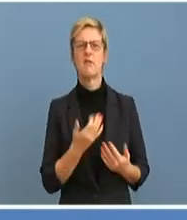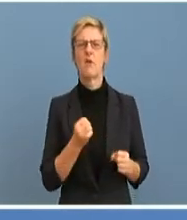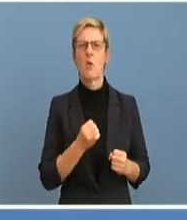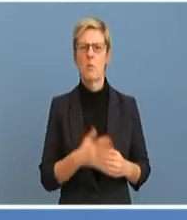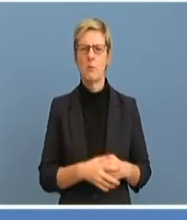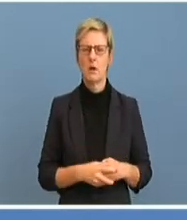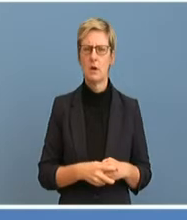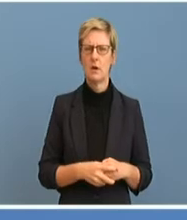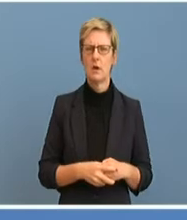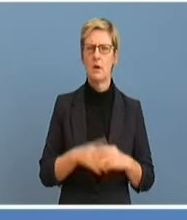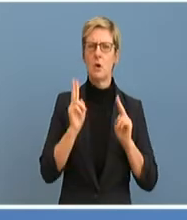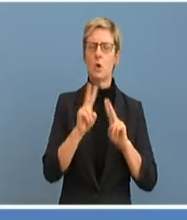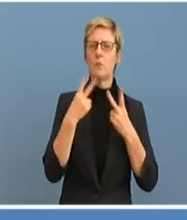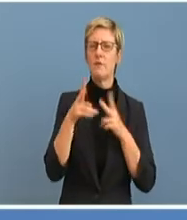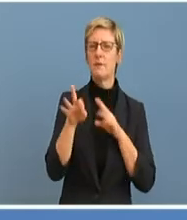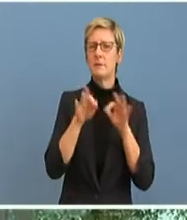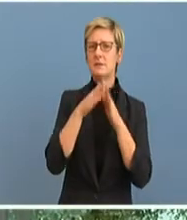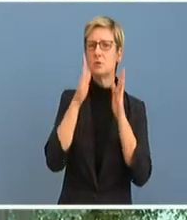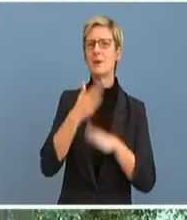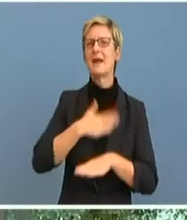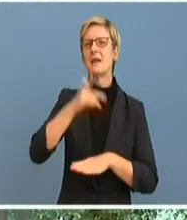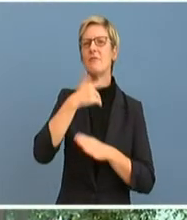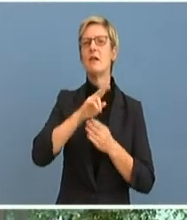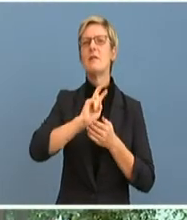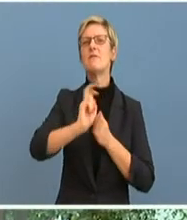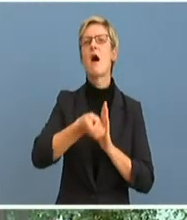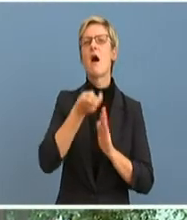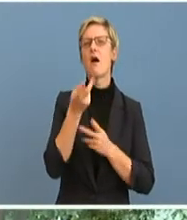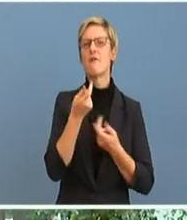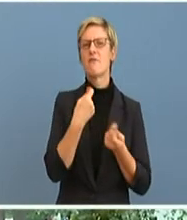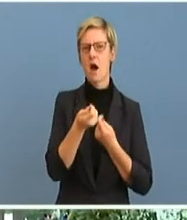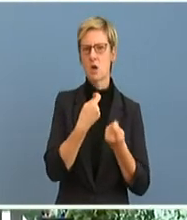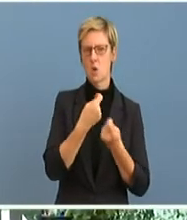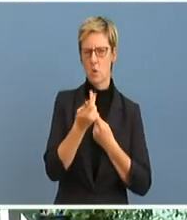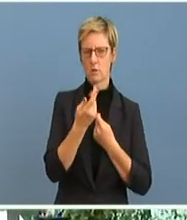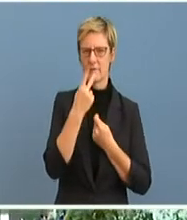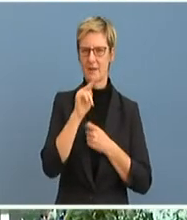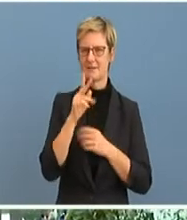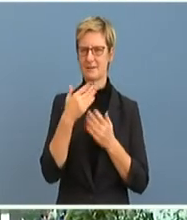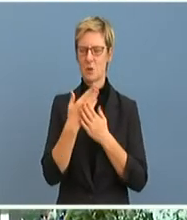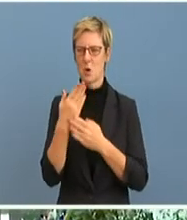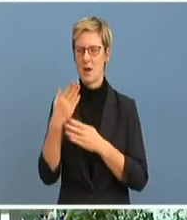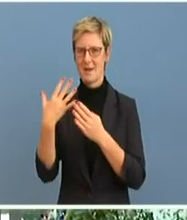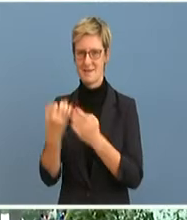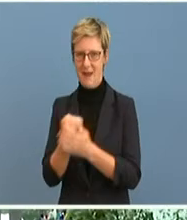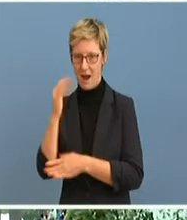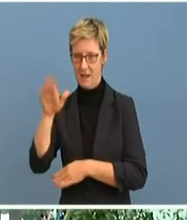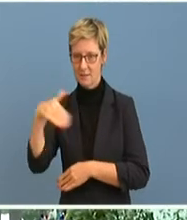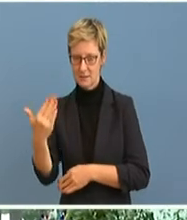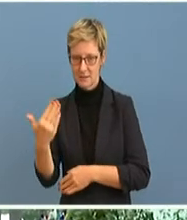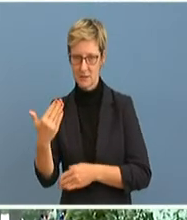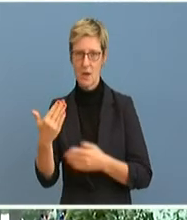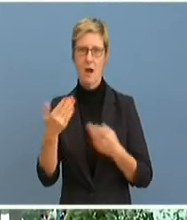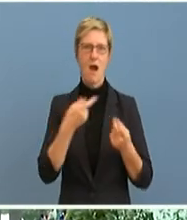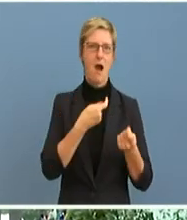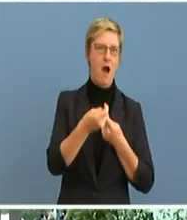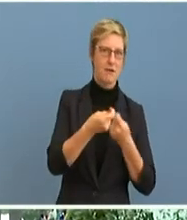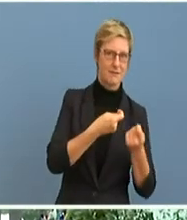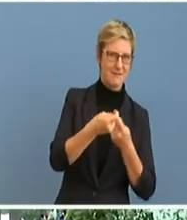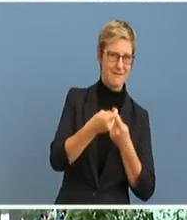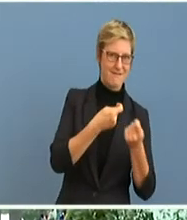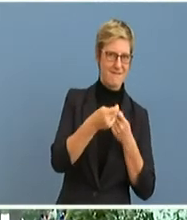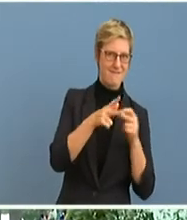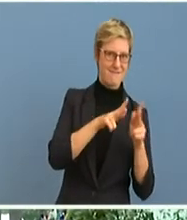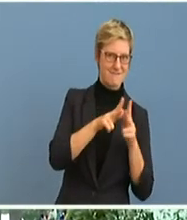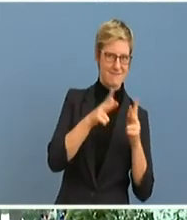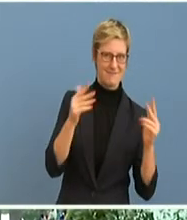die Umweltministerin möchte ja eine Nachverhandlung, nämlich eine Gleichsetzung, wenn ich es richtig verstanden habe, zwischen umwelt- und handelspolitischen Überlegungen.